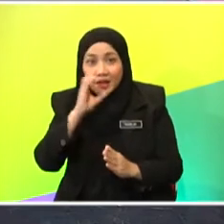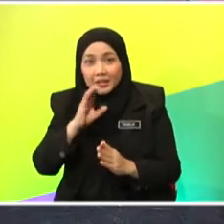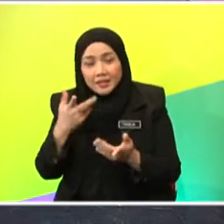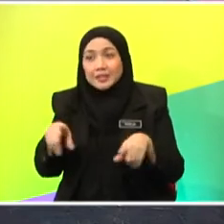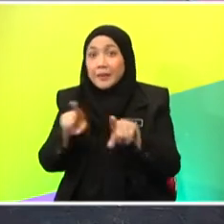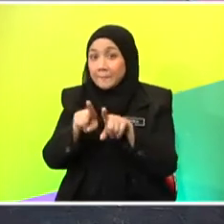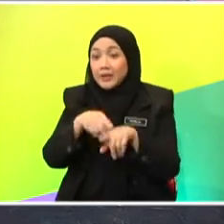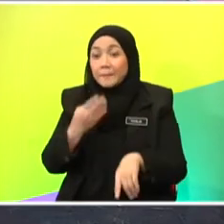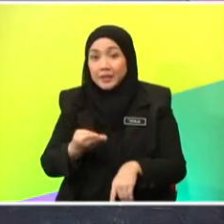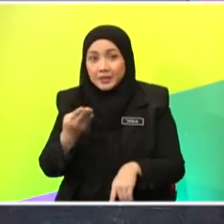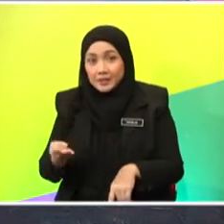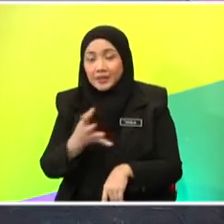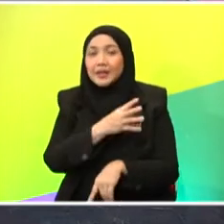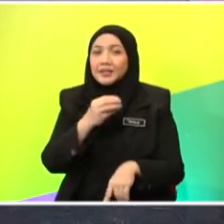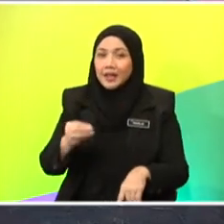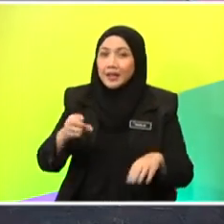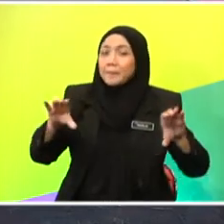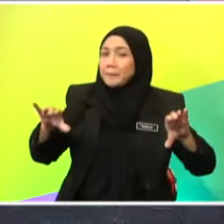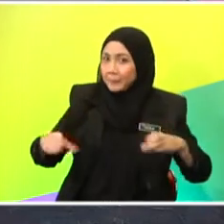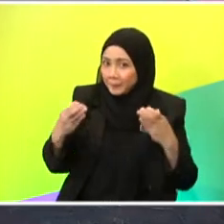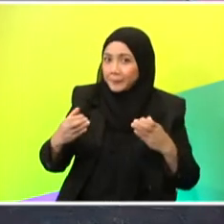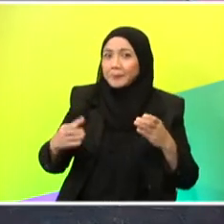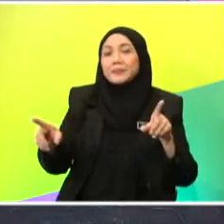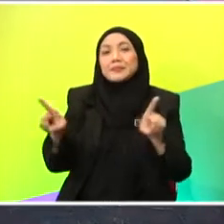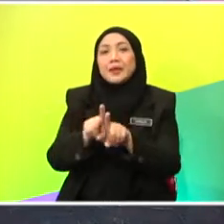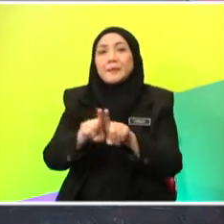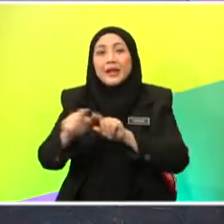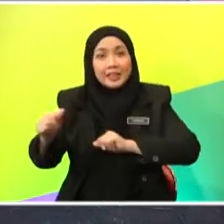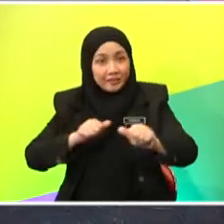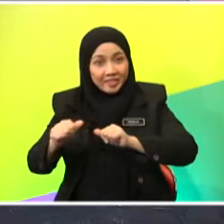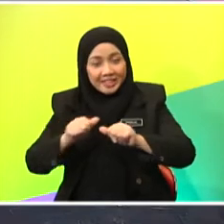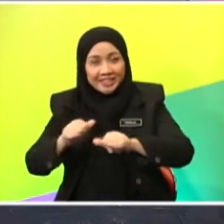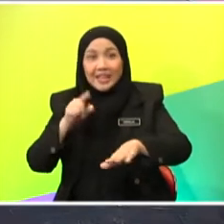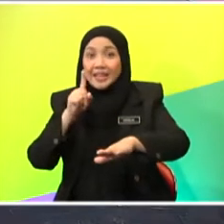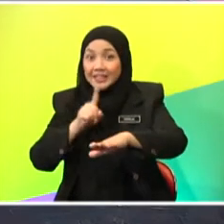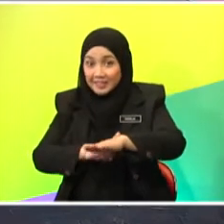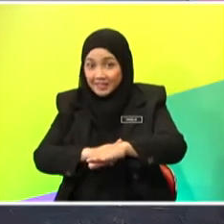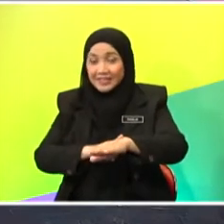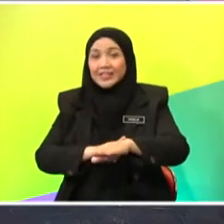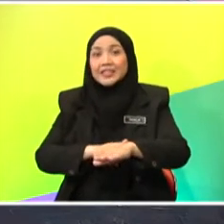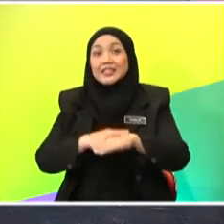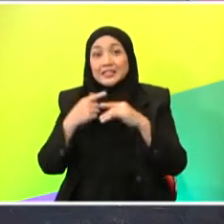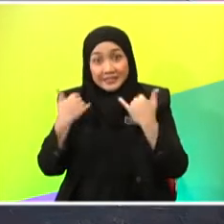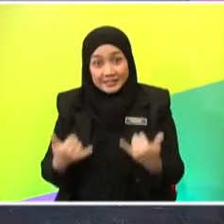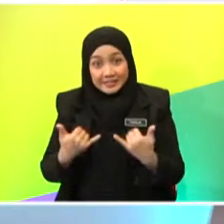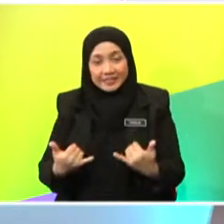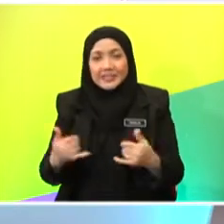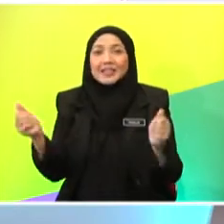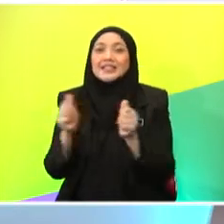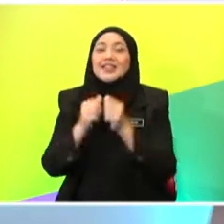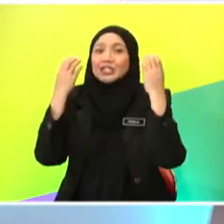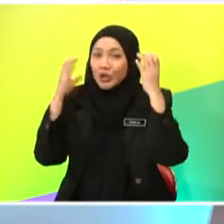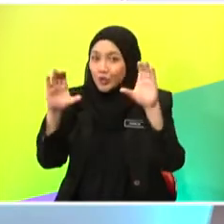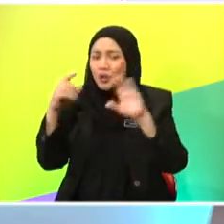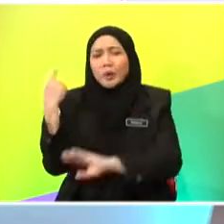contoh bakul dan kita padankan kalau bola di mana kan kapas dimana Betulkah jago the selalunya yakin Kak